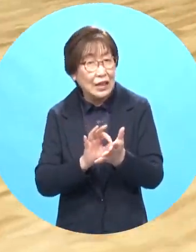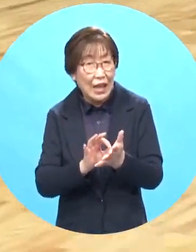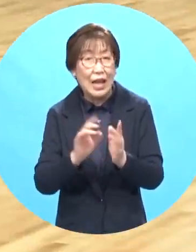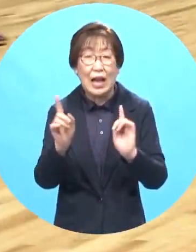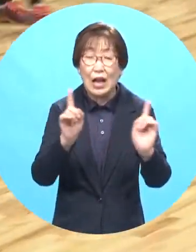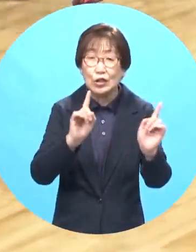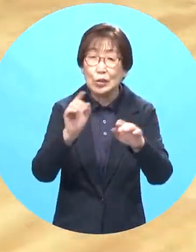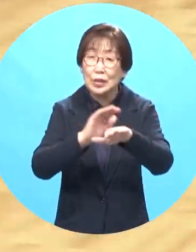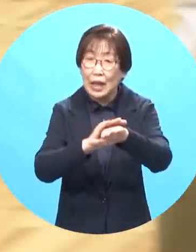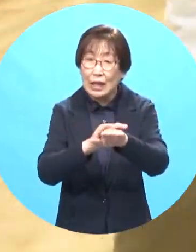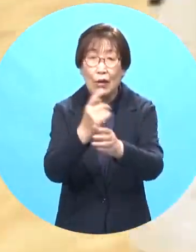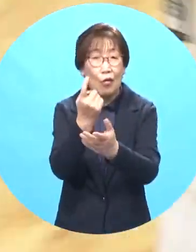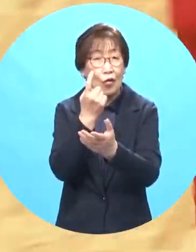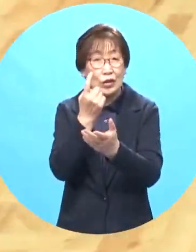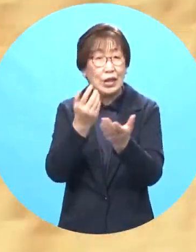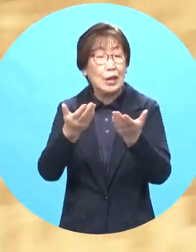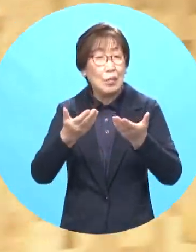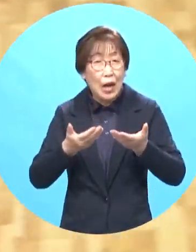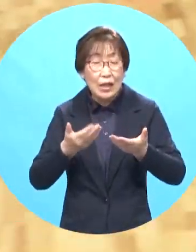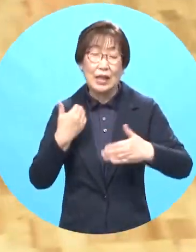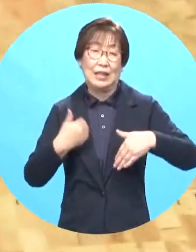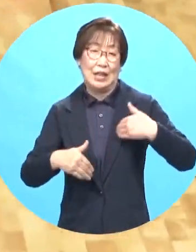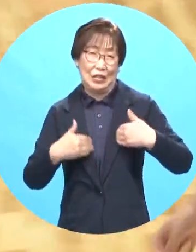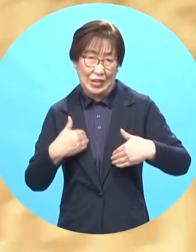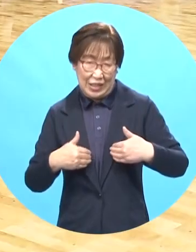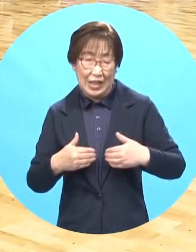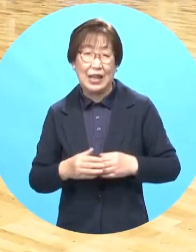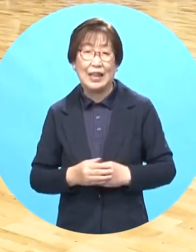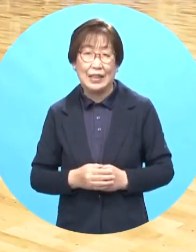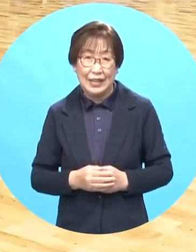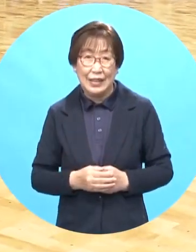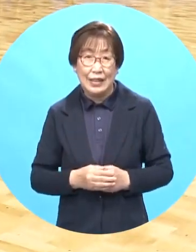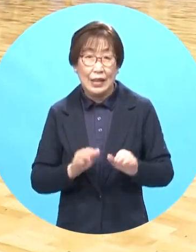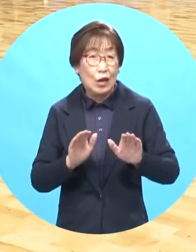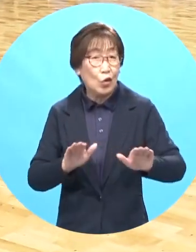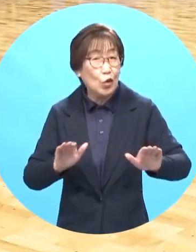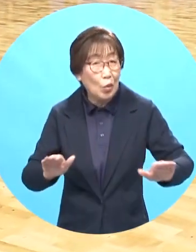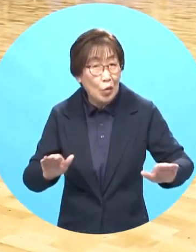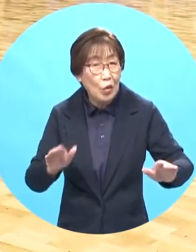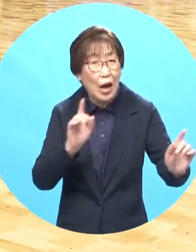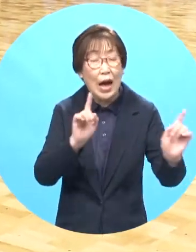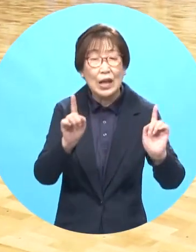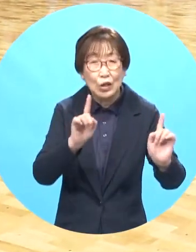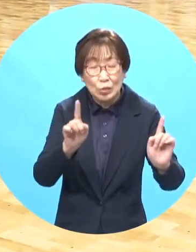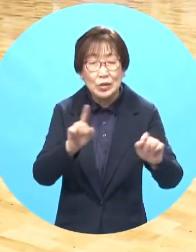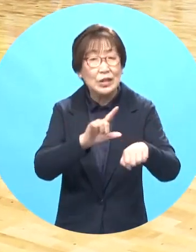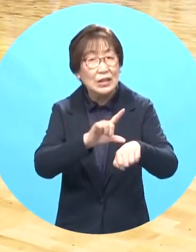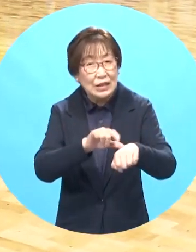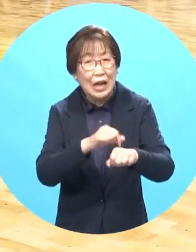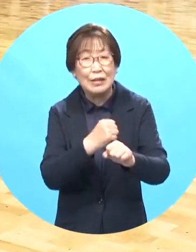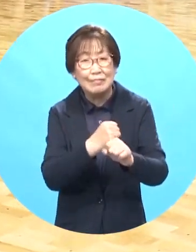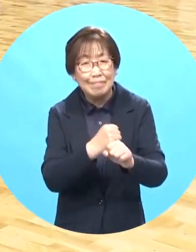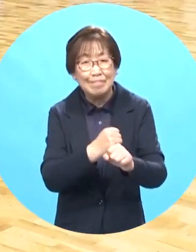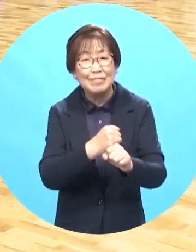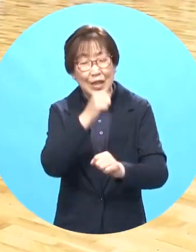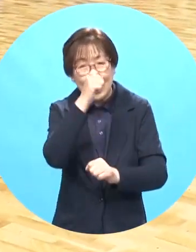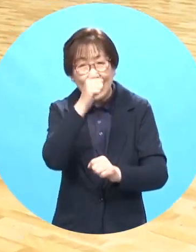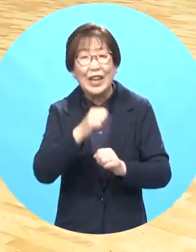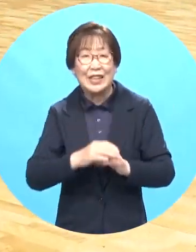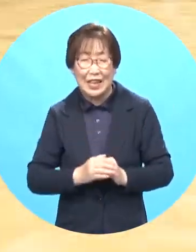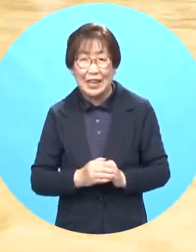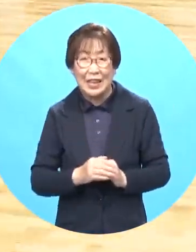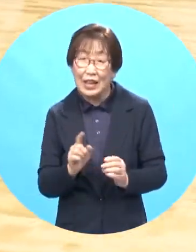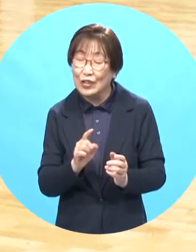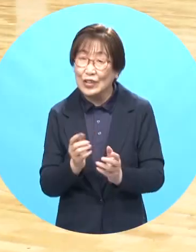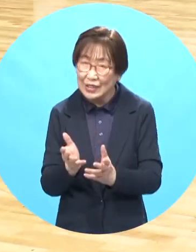遊び方を教えていただいたのが楽しかったです。 子供と遊ぶ時間作れたのが非常に良かったなと思います。 どうでした